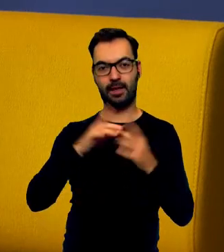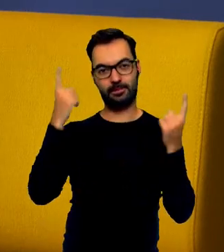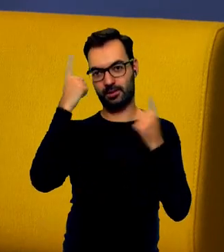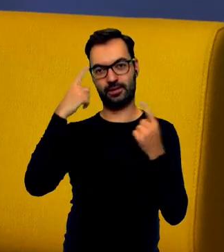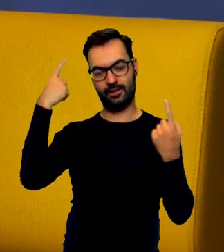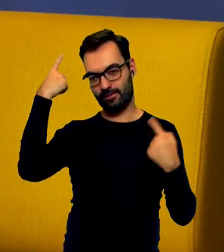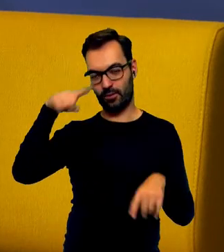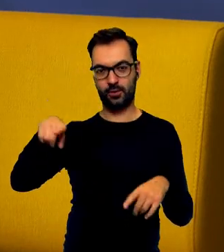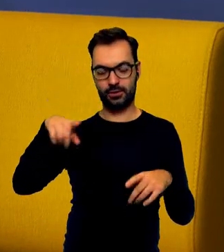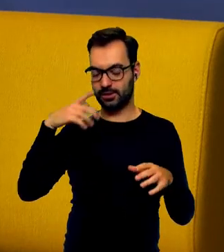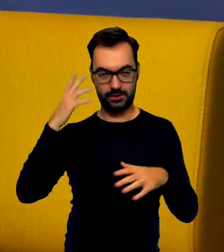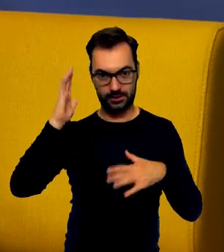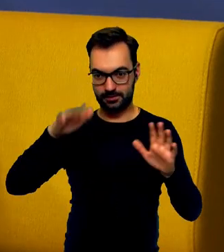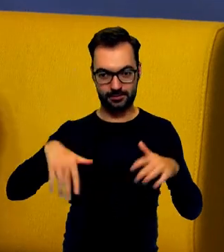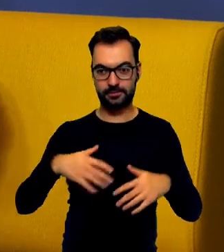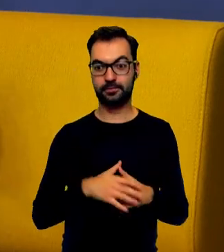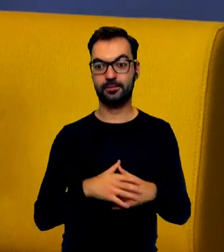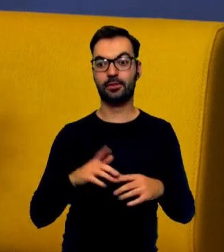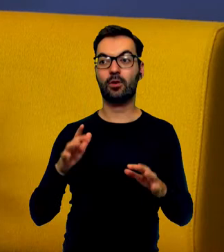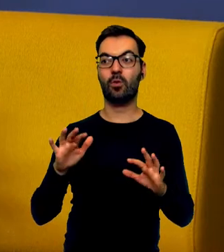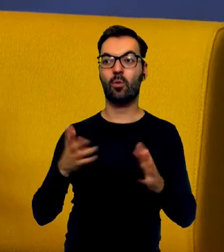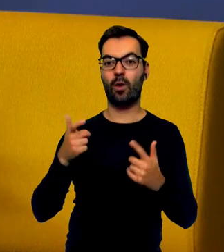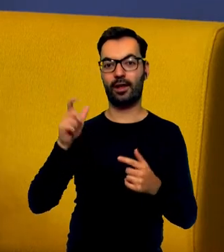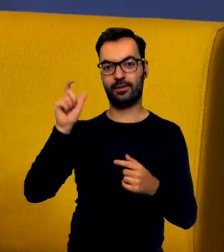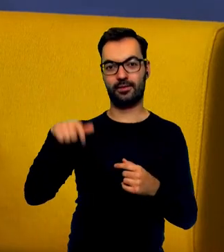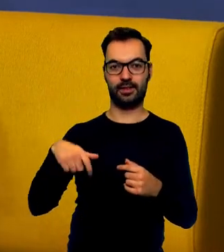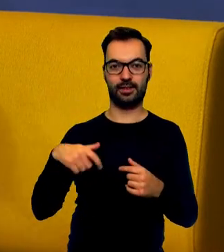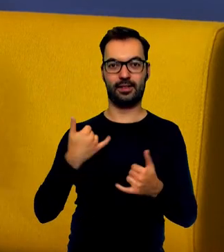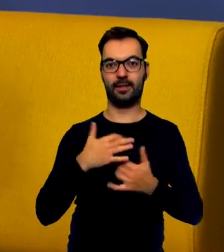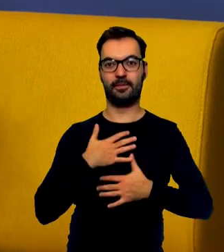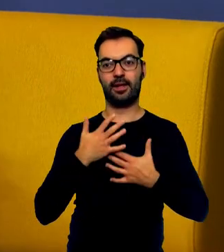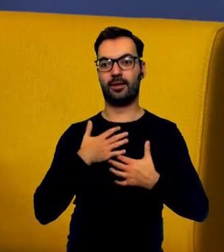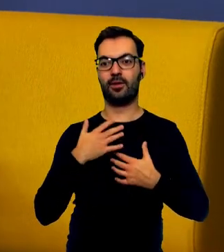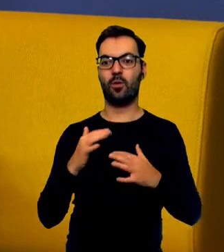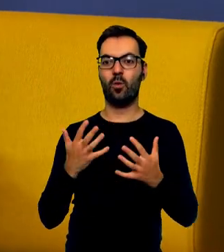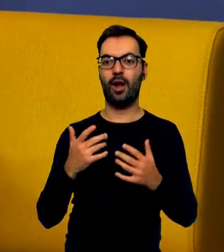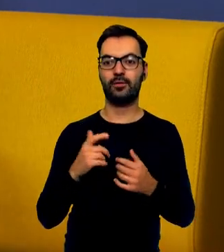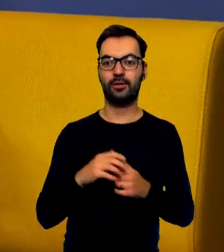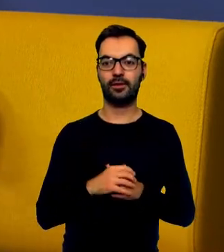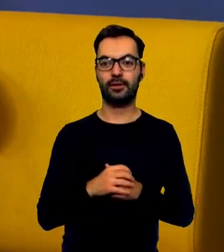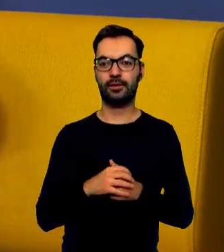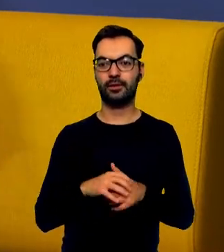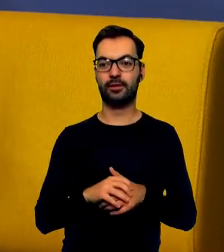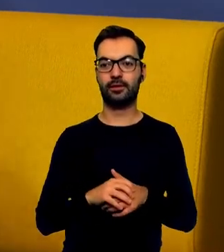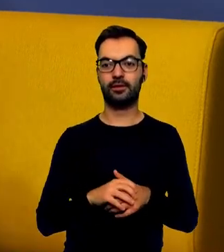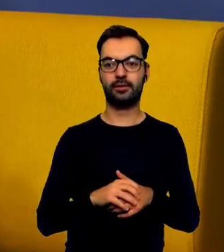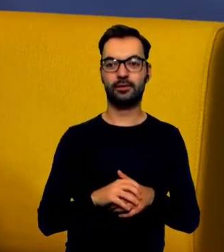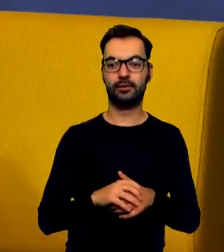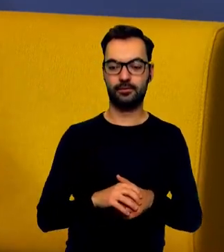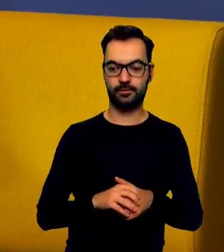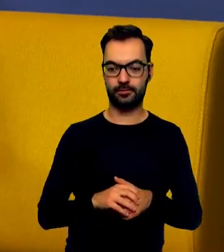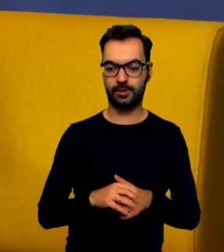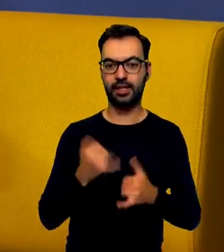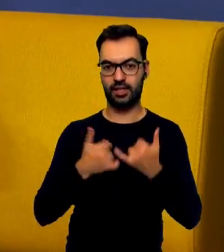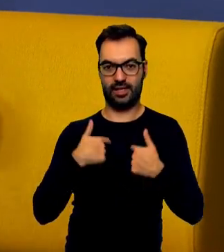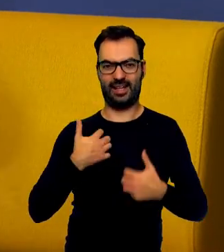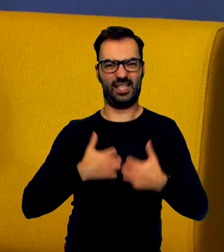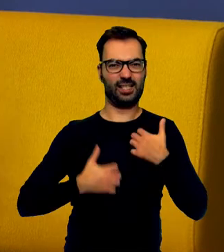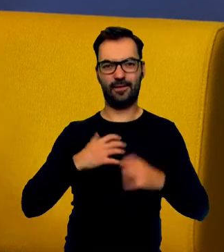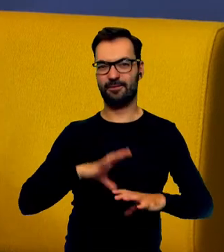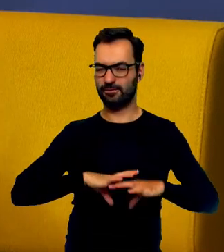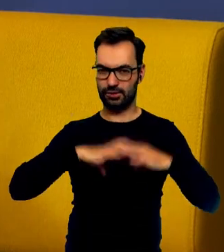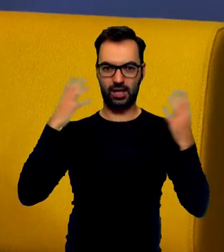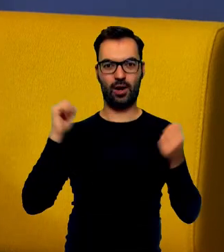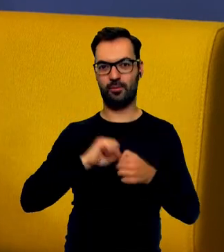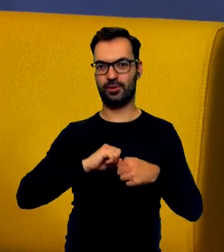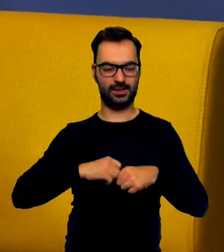bezwładny, nazwijmy to, łatwiej mu na przykład koić się, jeśli jest wściekły albo jeśli